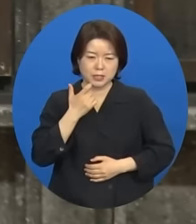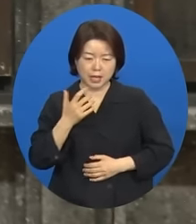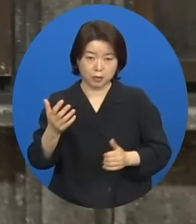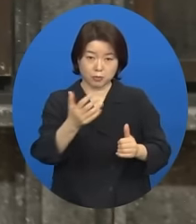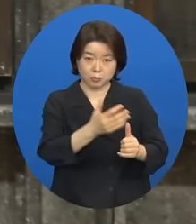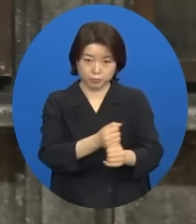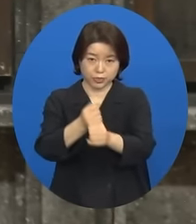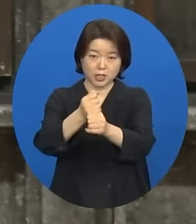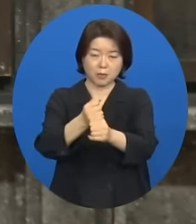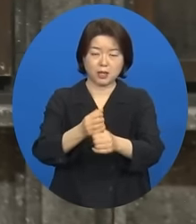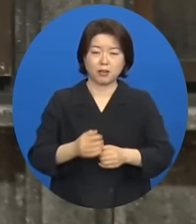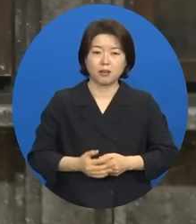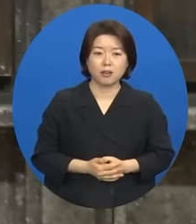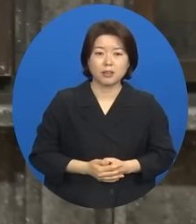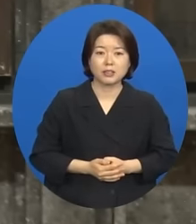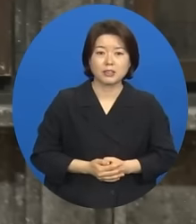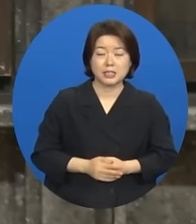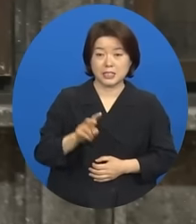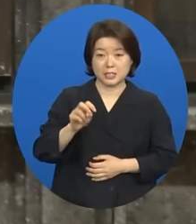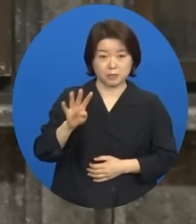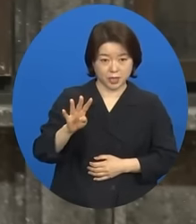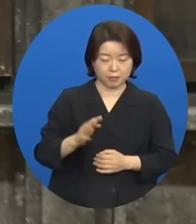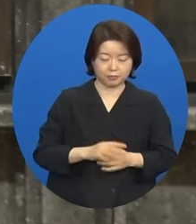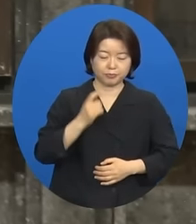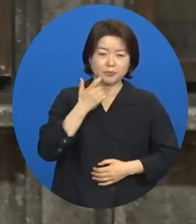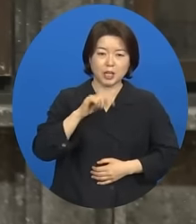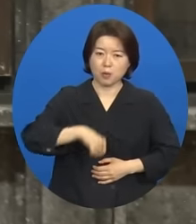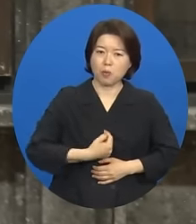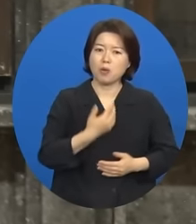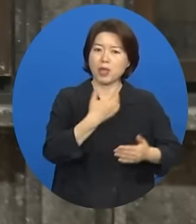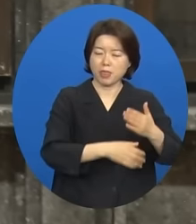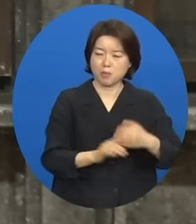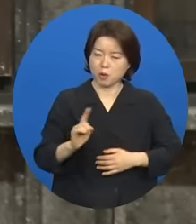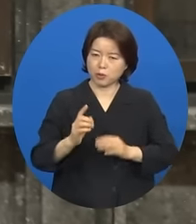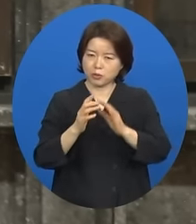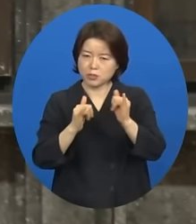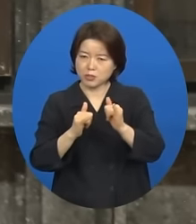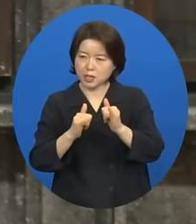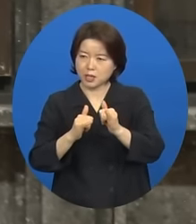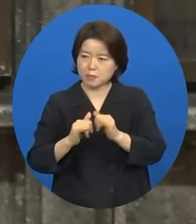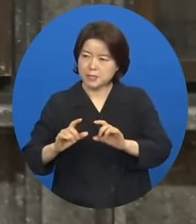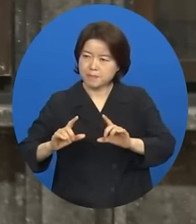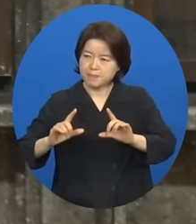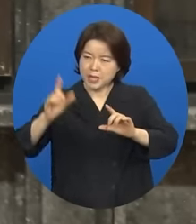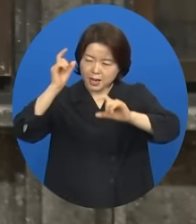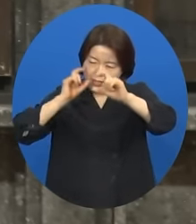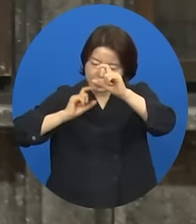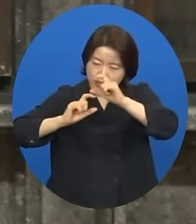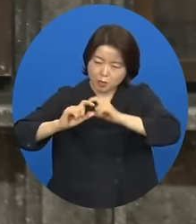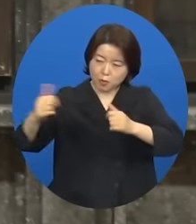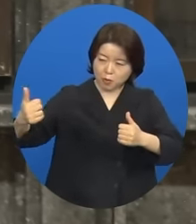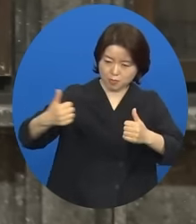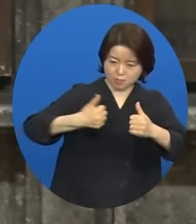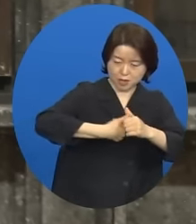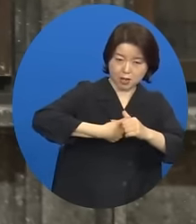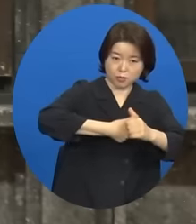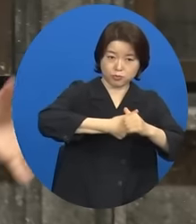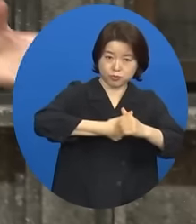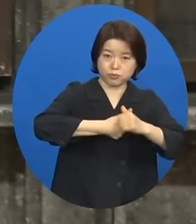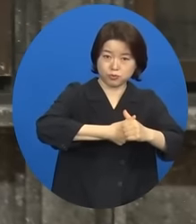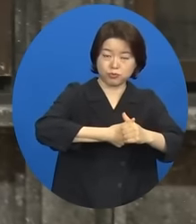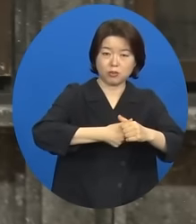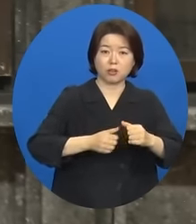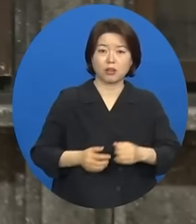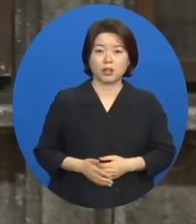붙잡아요. 24절에 야곱은 홀로 남았더니 어떤 사람이 날이 새도록 야곱과 씨름을 하다가 많은 사람이 야곱이